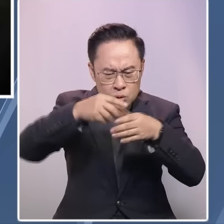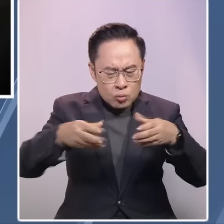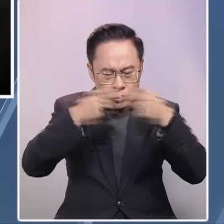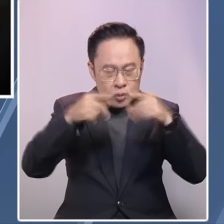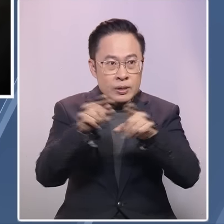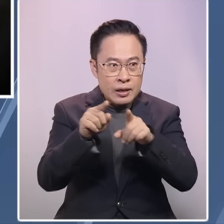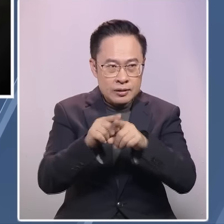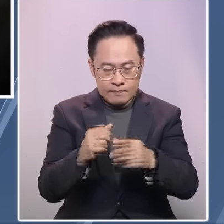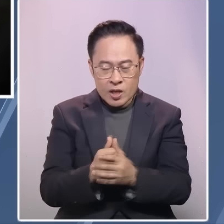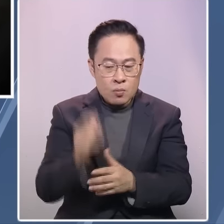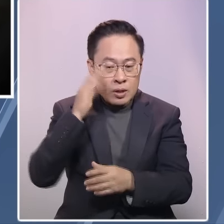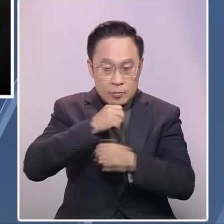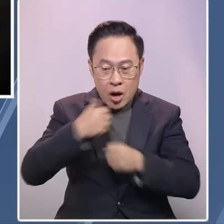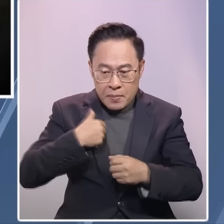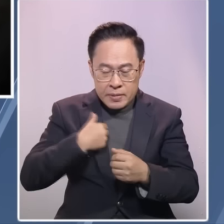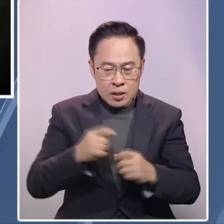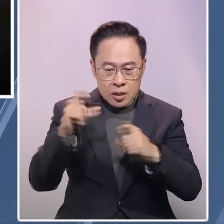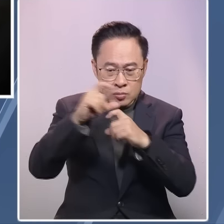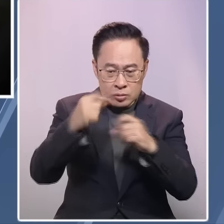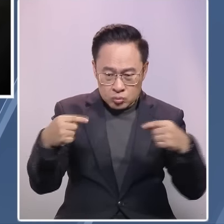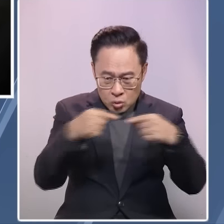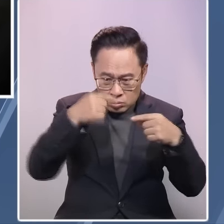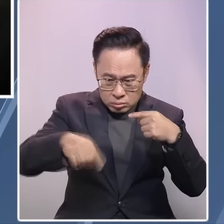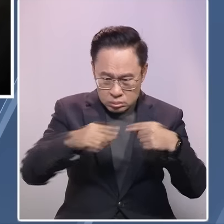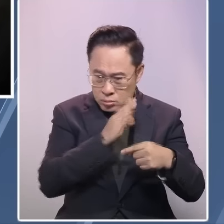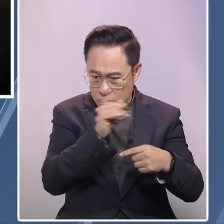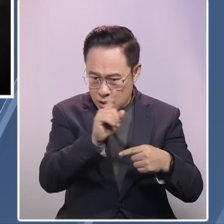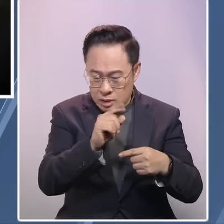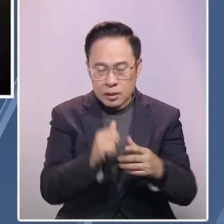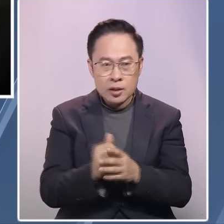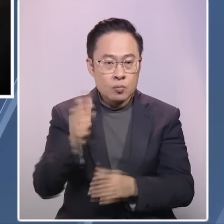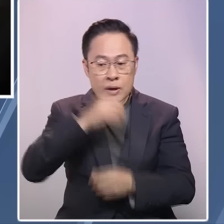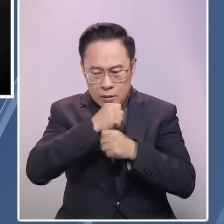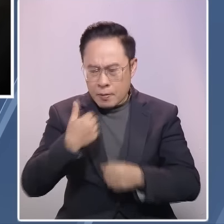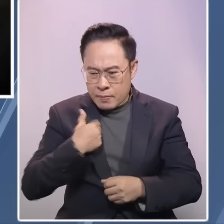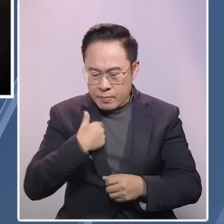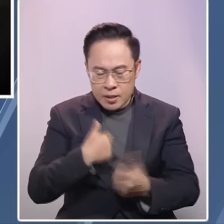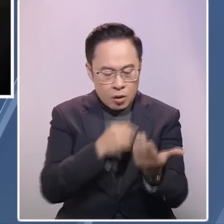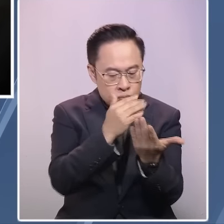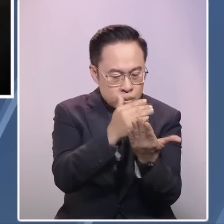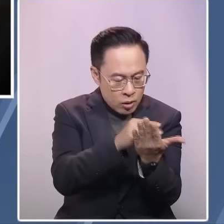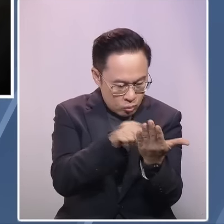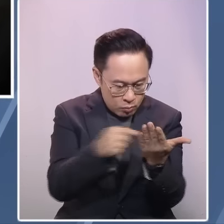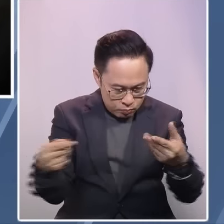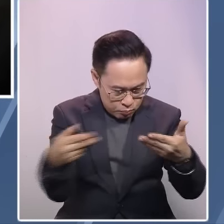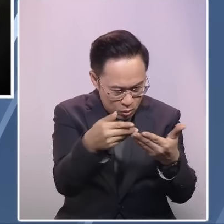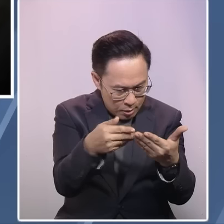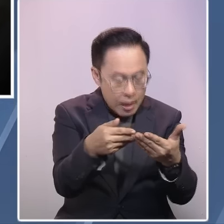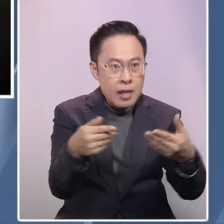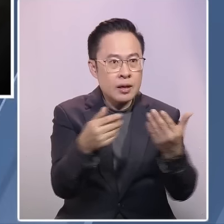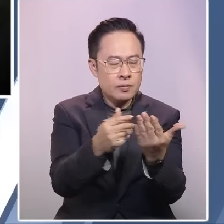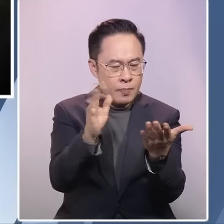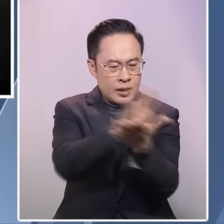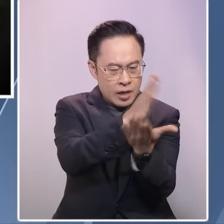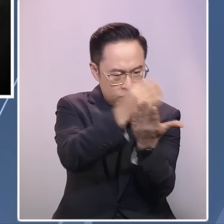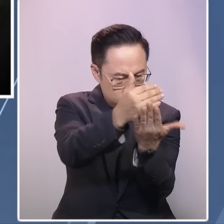ว่าคุณยายผู้หญิงคนนี้เนี่ยไอ้ไอ้สลากลอตเตอรี่ที่เขาถืออยู่เนี่ยมันถูกรางวัลที่ 1นะโ